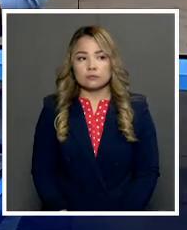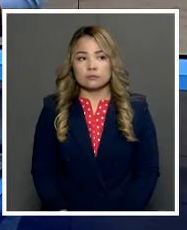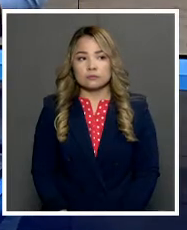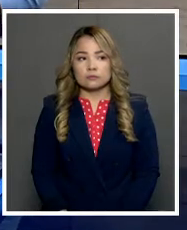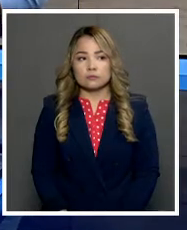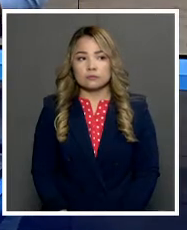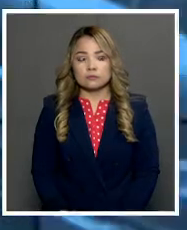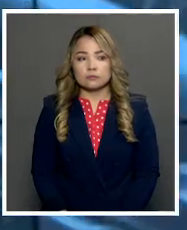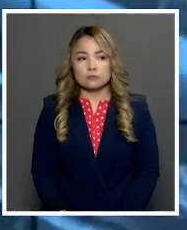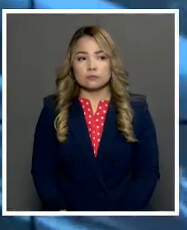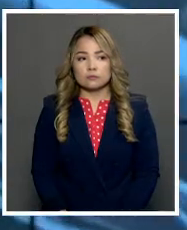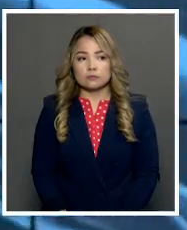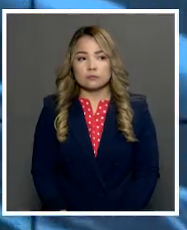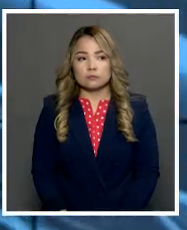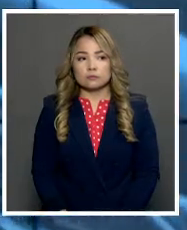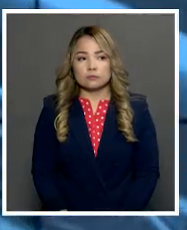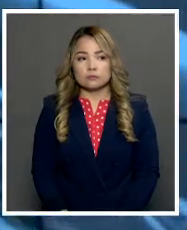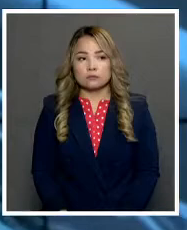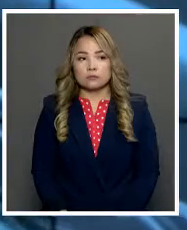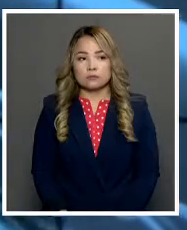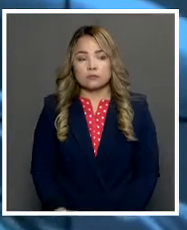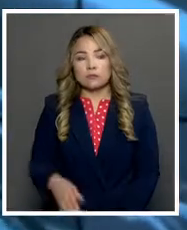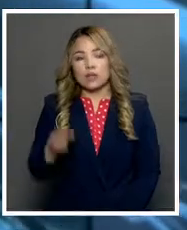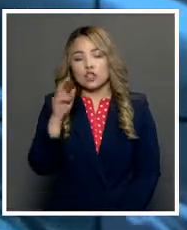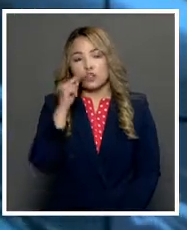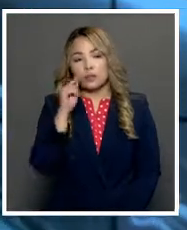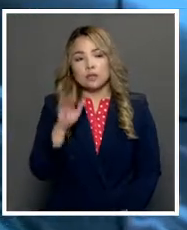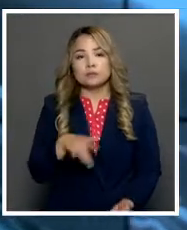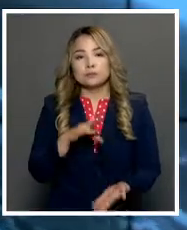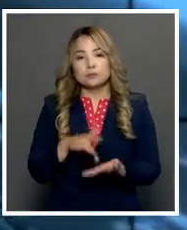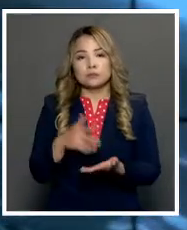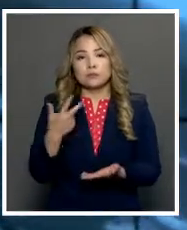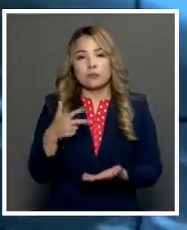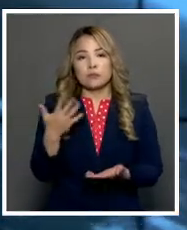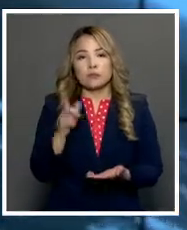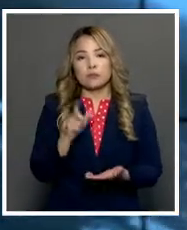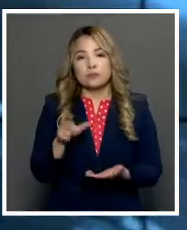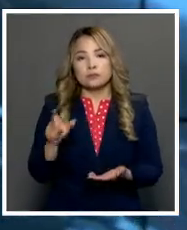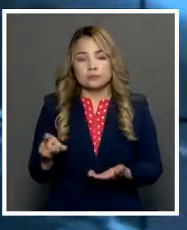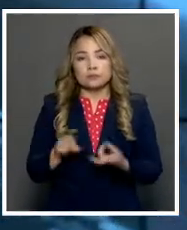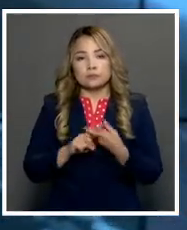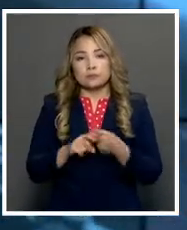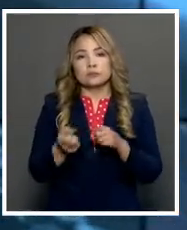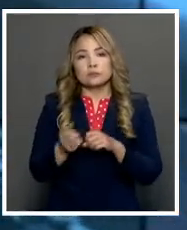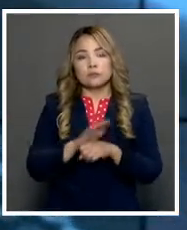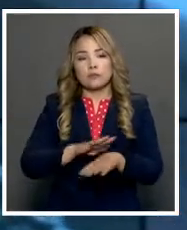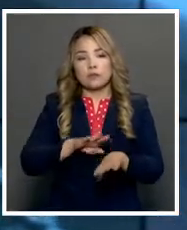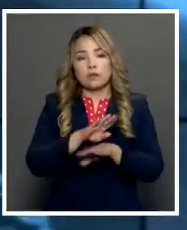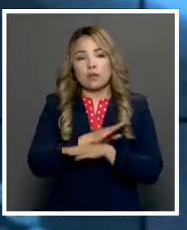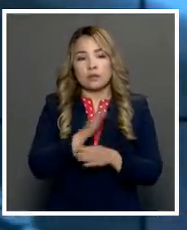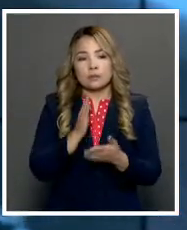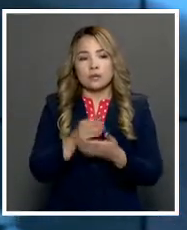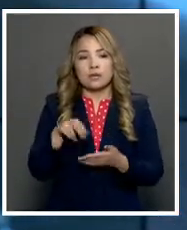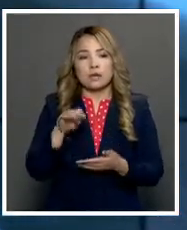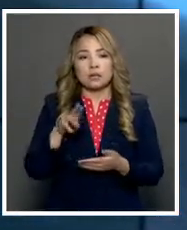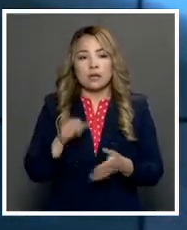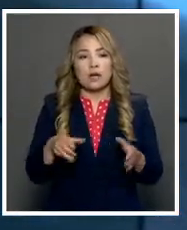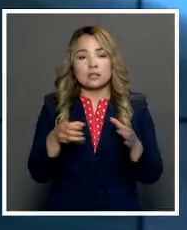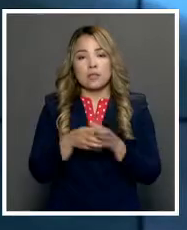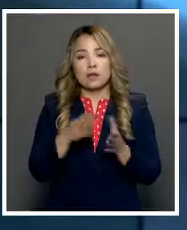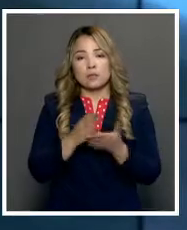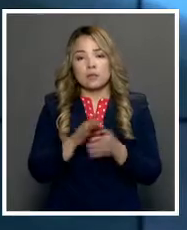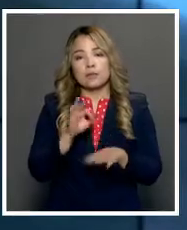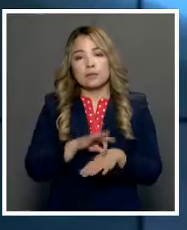Жазира Оразқызы. Шымкентте шілде айында 35 адам коронавирус инфекциясынан қайтыс болды. Дельта штамы тіркелгелі